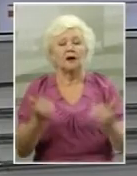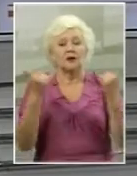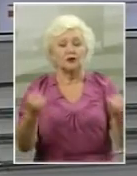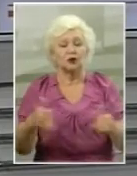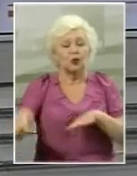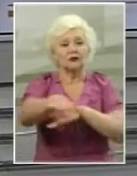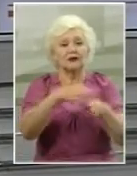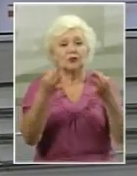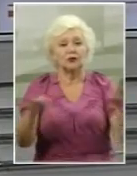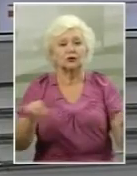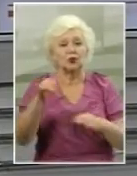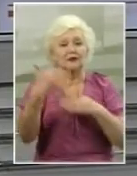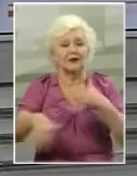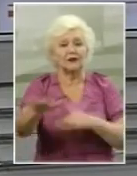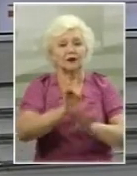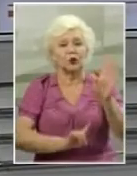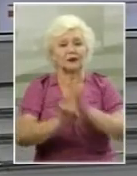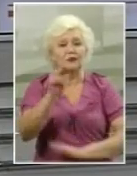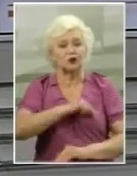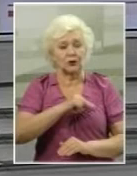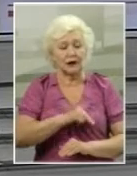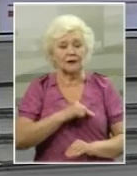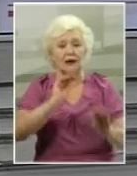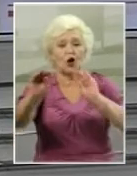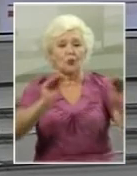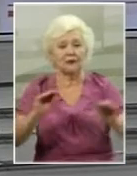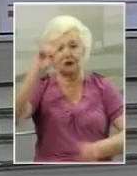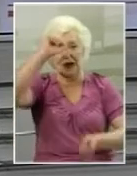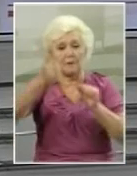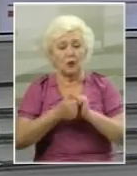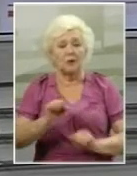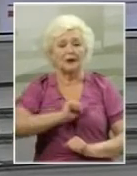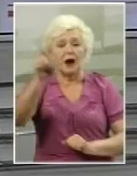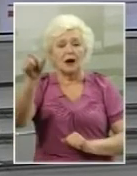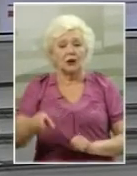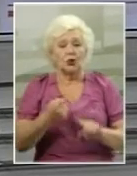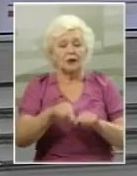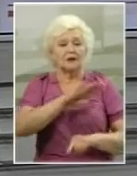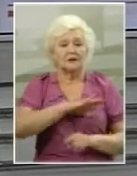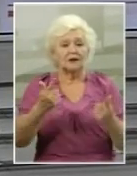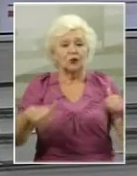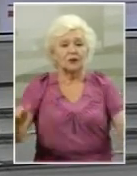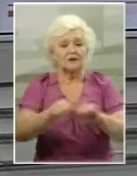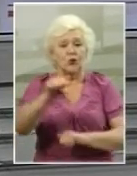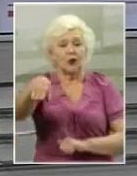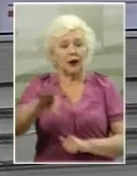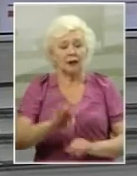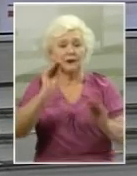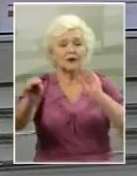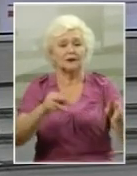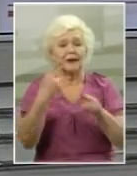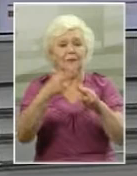Сьогодні на площі Свободи в Херсоні розпочалися роботи з облаштування меморіалу героям, які загинули в зоні АТО. Встановити